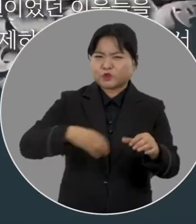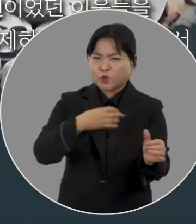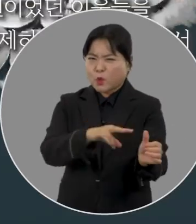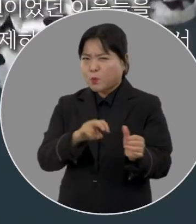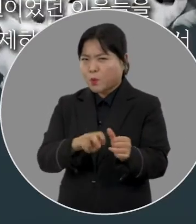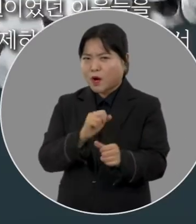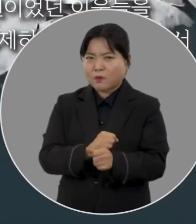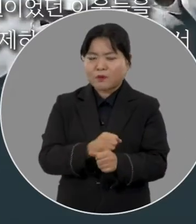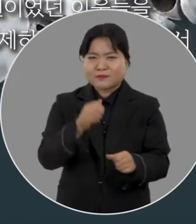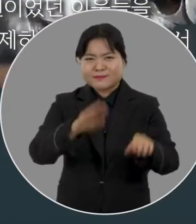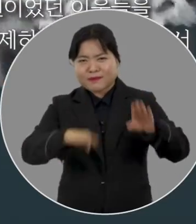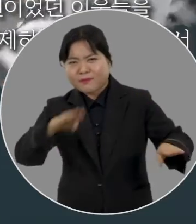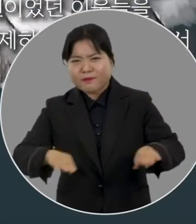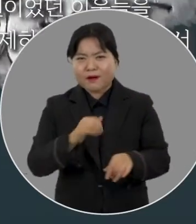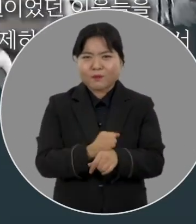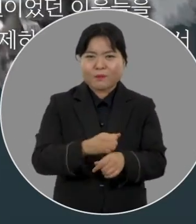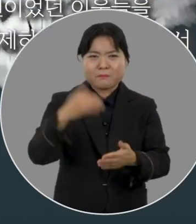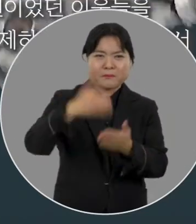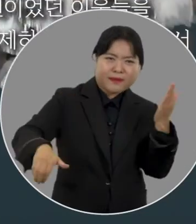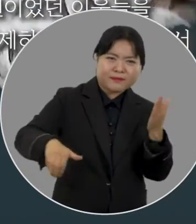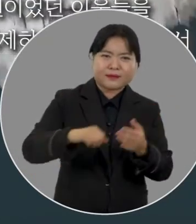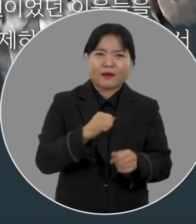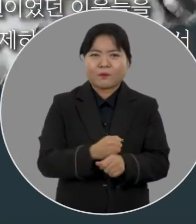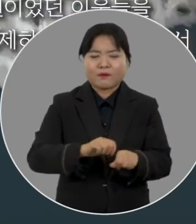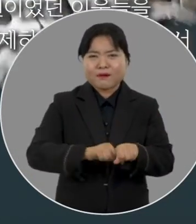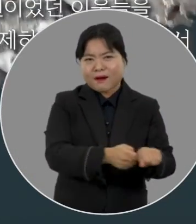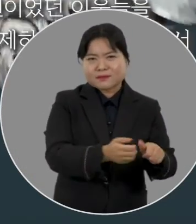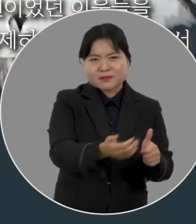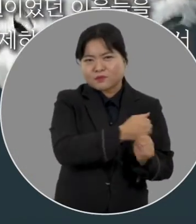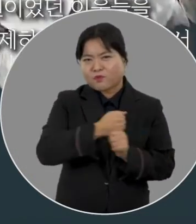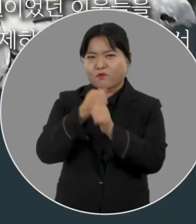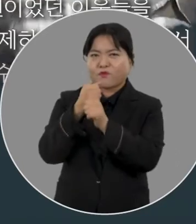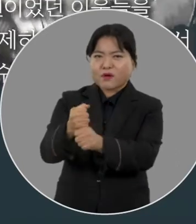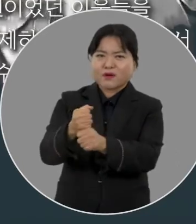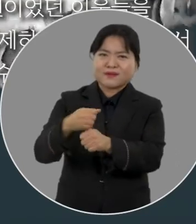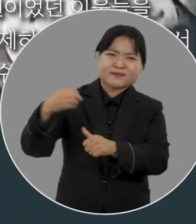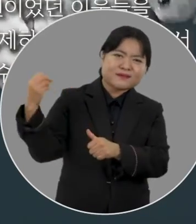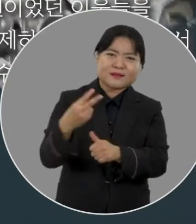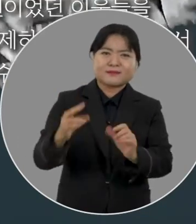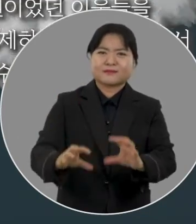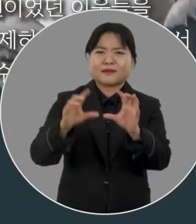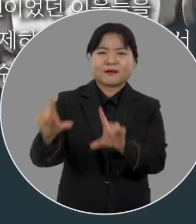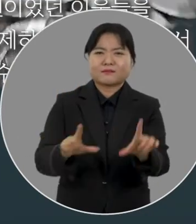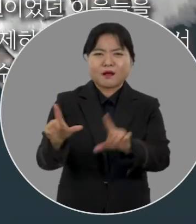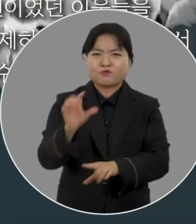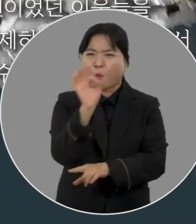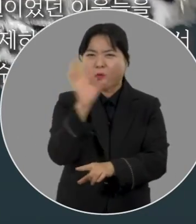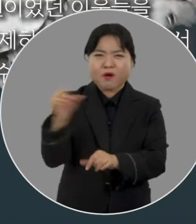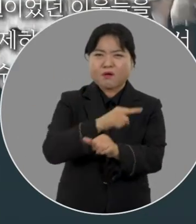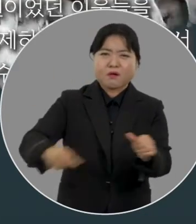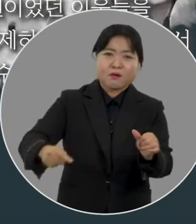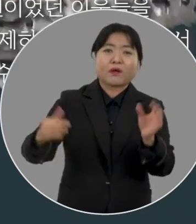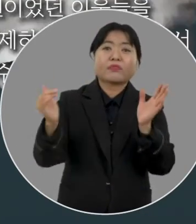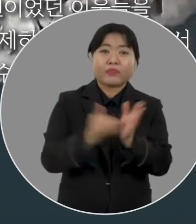혐오하고 차별하고 그다음 배제하고 강제 이송해서 다시는 세상이 살 수 없게끔